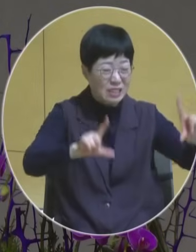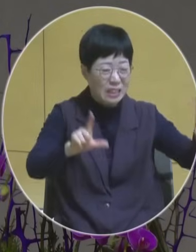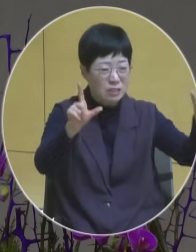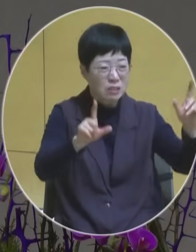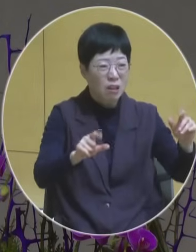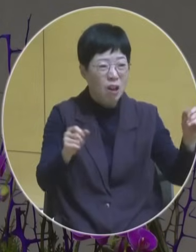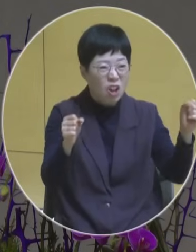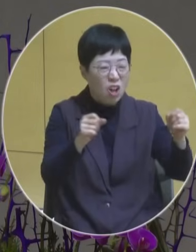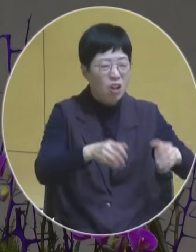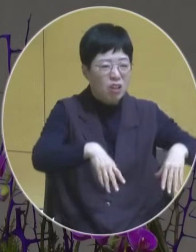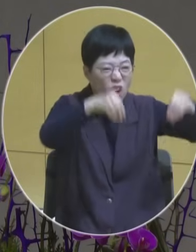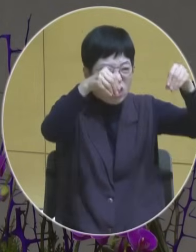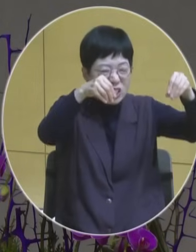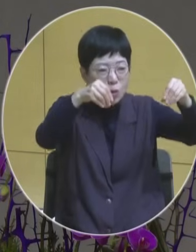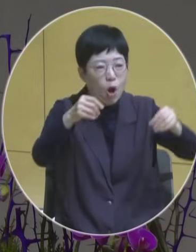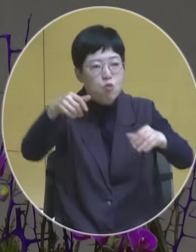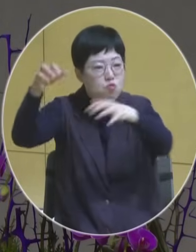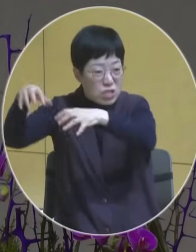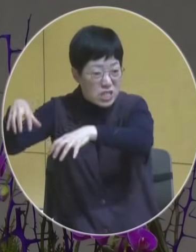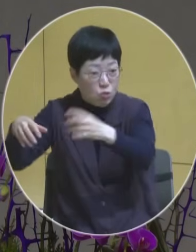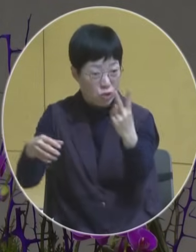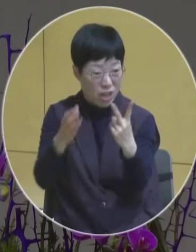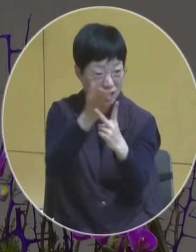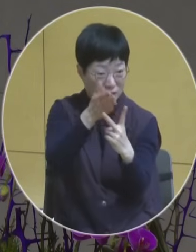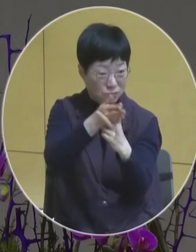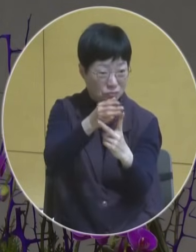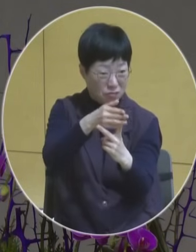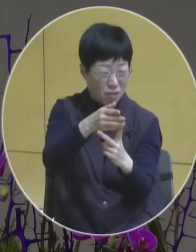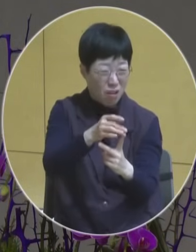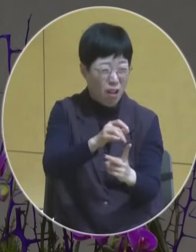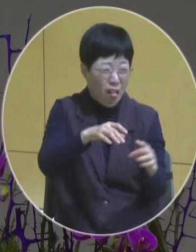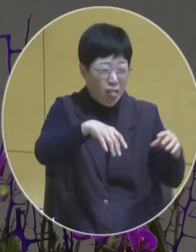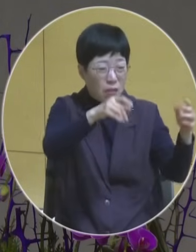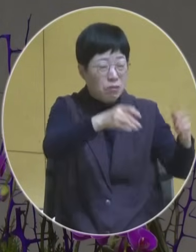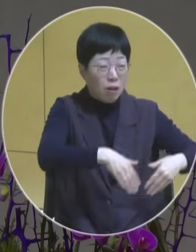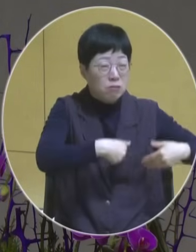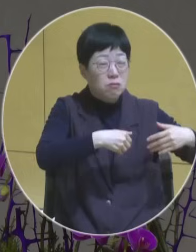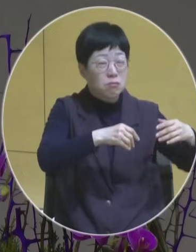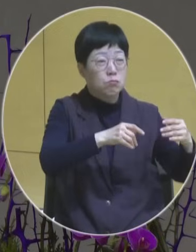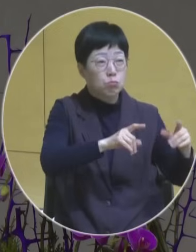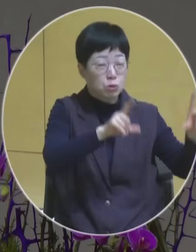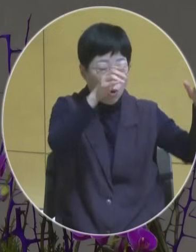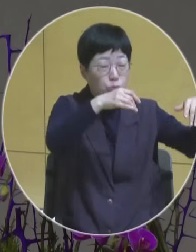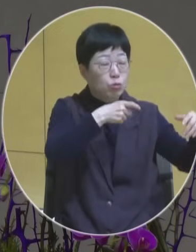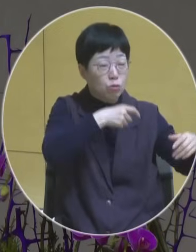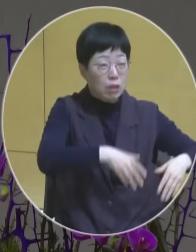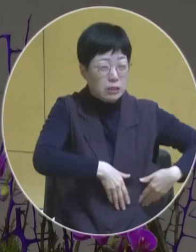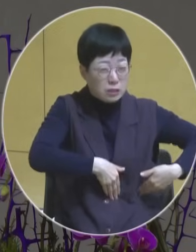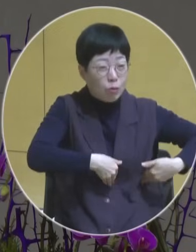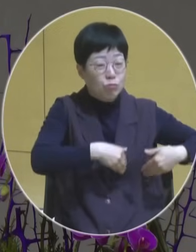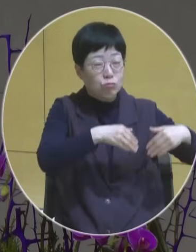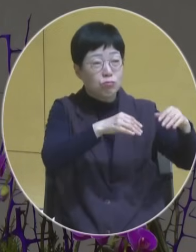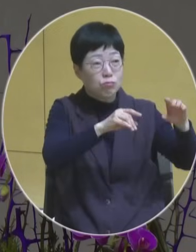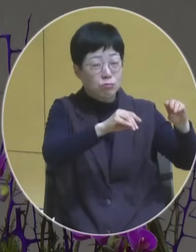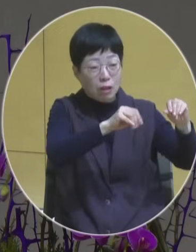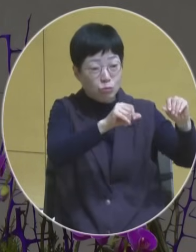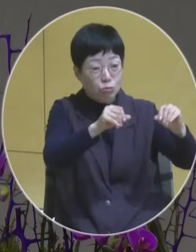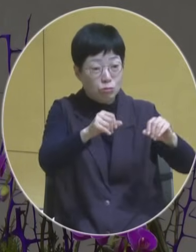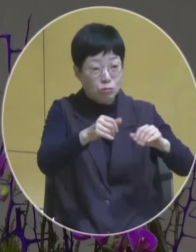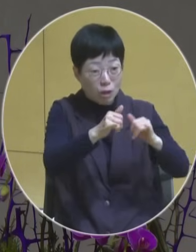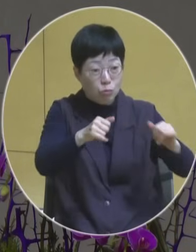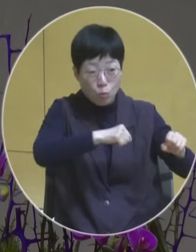우기로 나누어집니다. 그래서 건기에는 비도 오지 않고 날도 따뜻하기 때문에 땅도 굳고 또